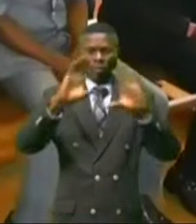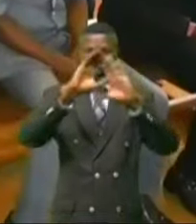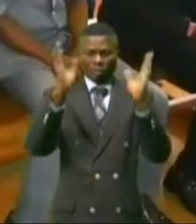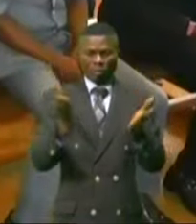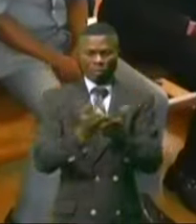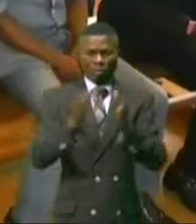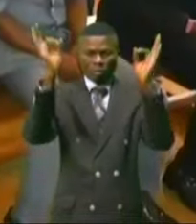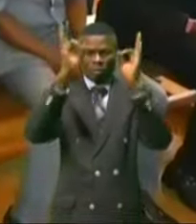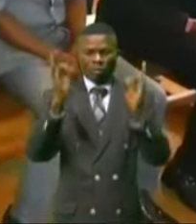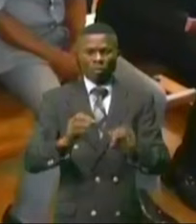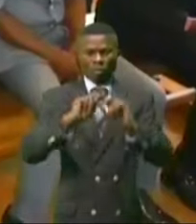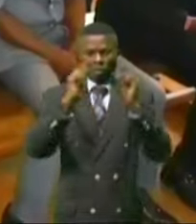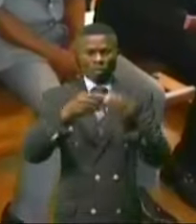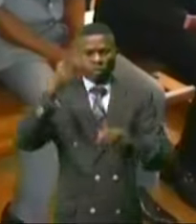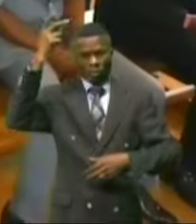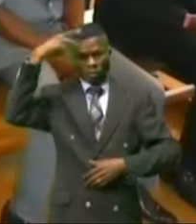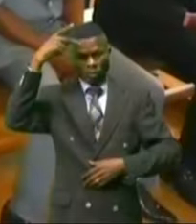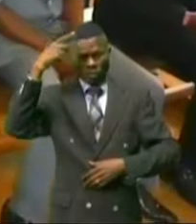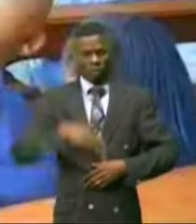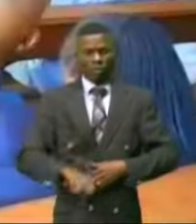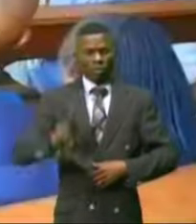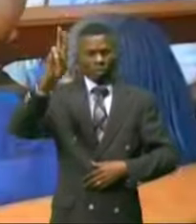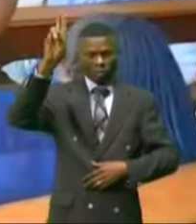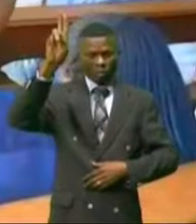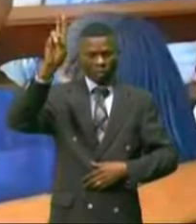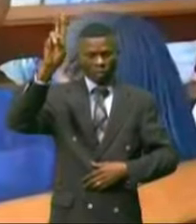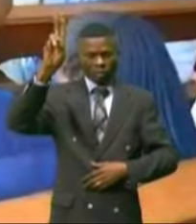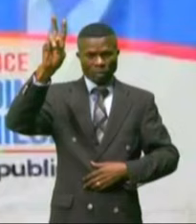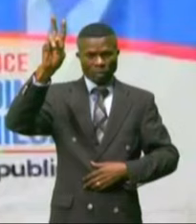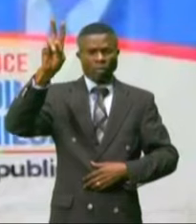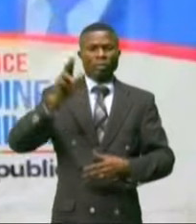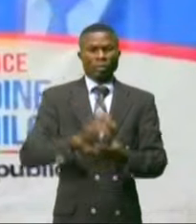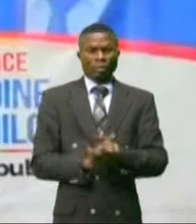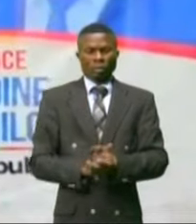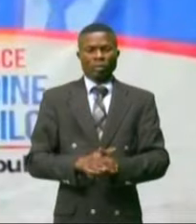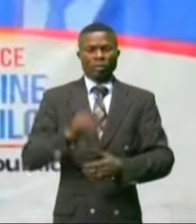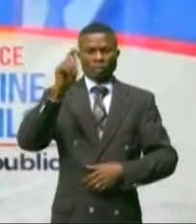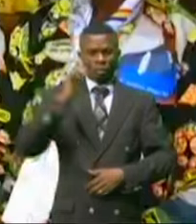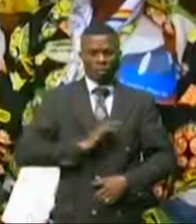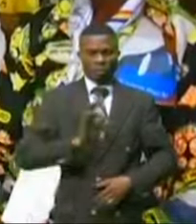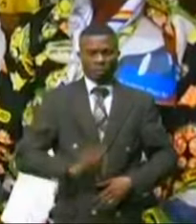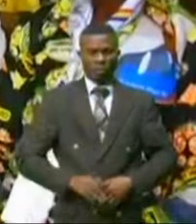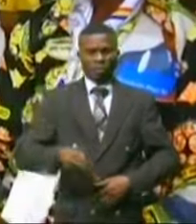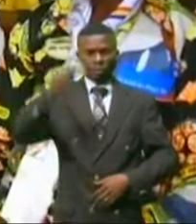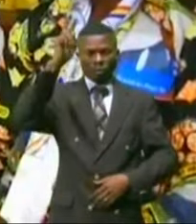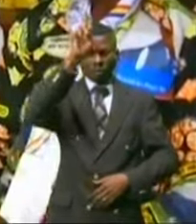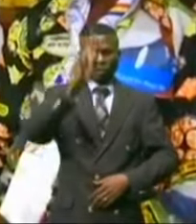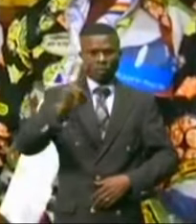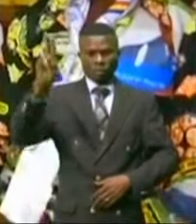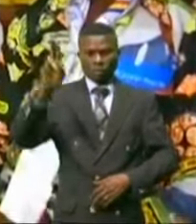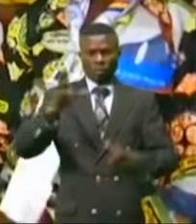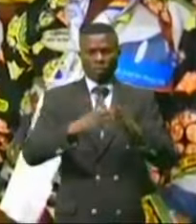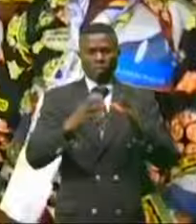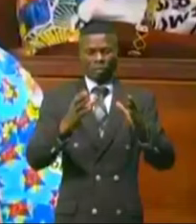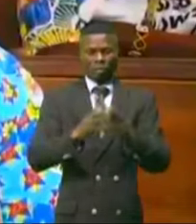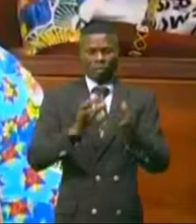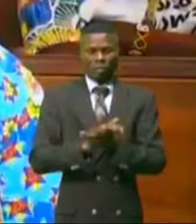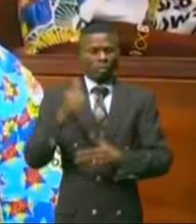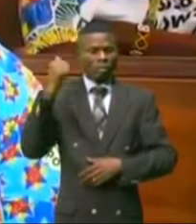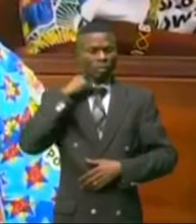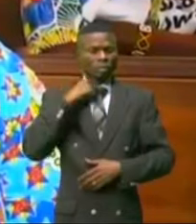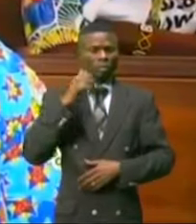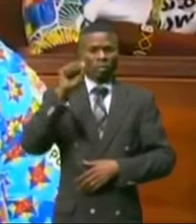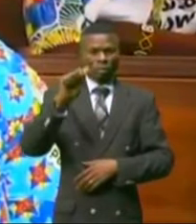parti politique Union pour la démocratie et le progrès social, UDPS Tshisekedi dans le Haut-Touélé, avec à sa tête Dr